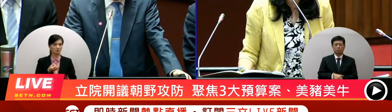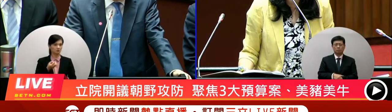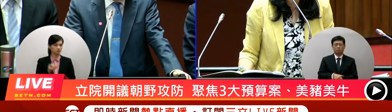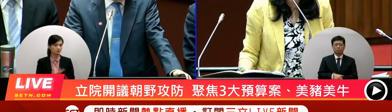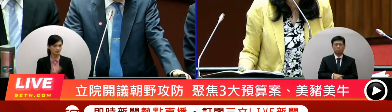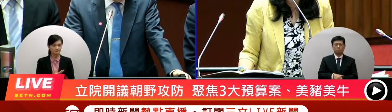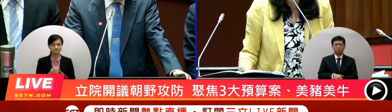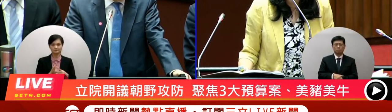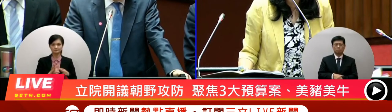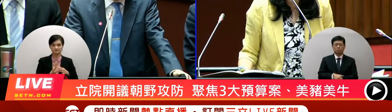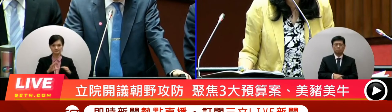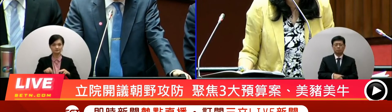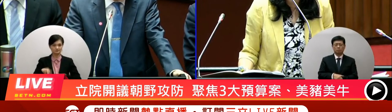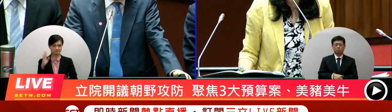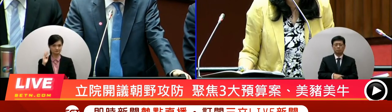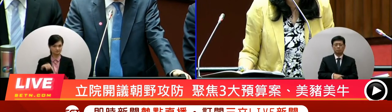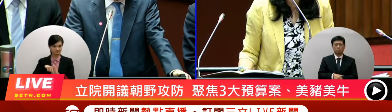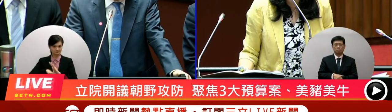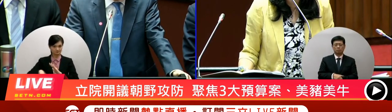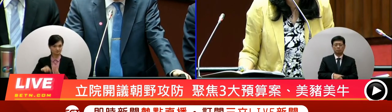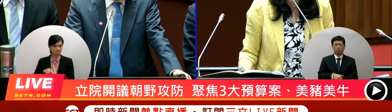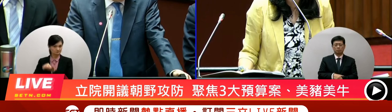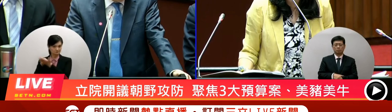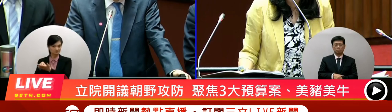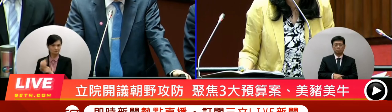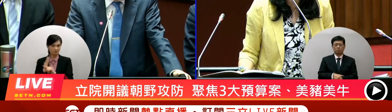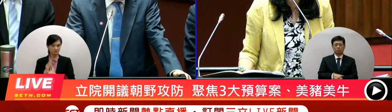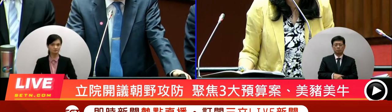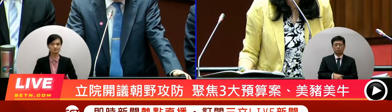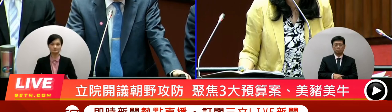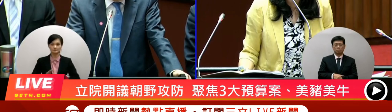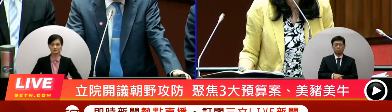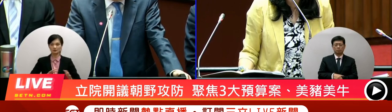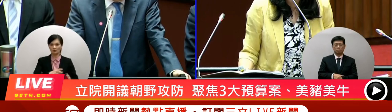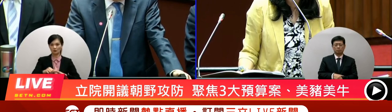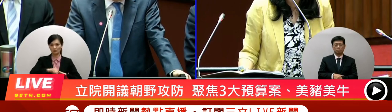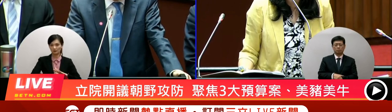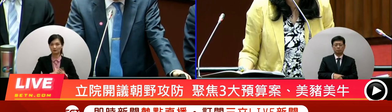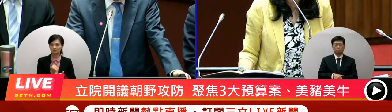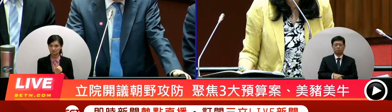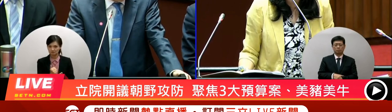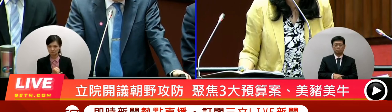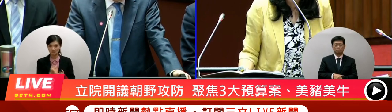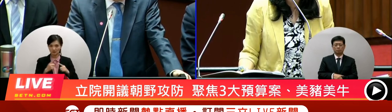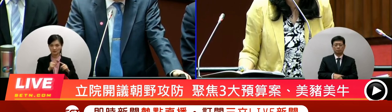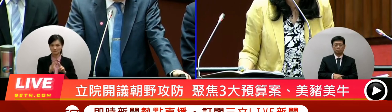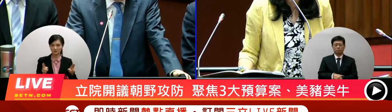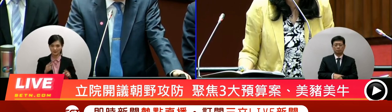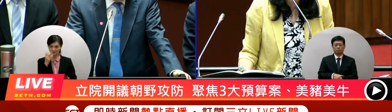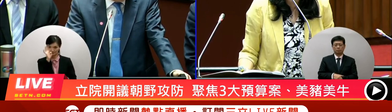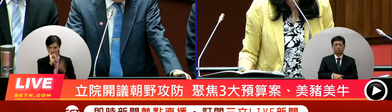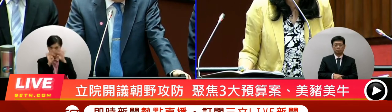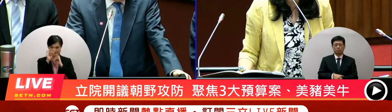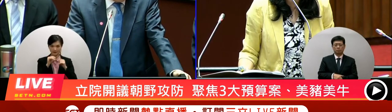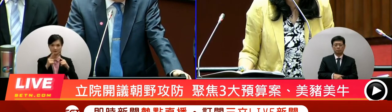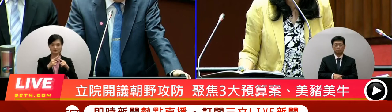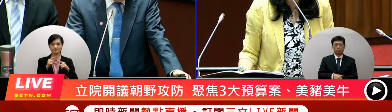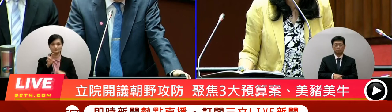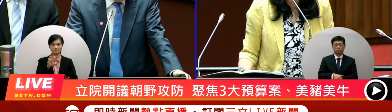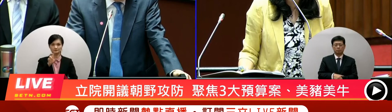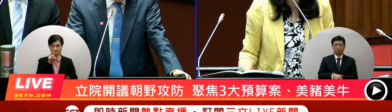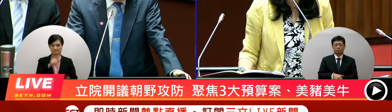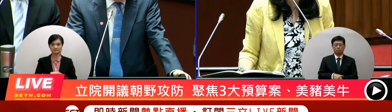政院另外申请中。我们现在大概整体的在边境的查验人力大概是81人啊。好，那当然有合约的实